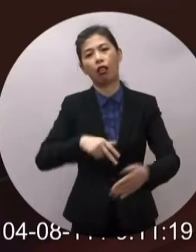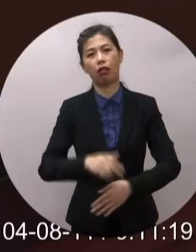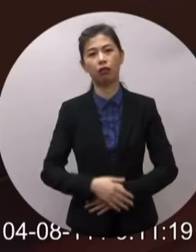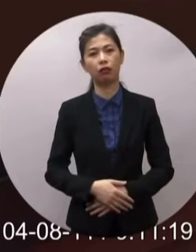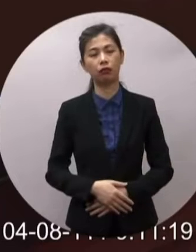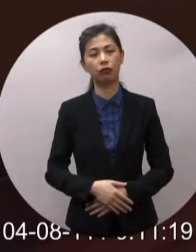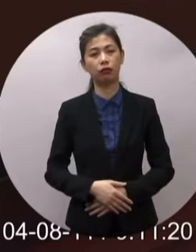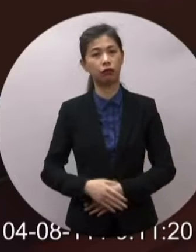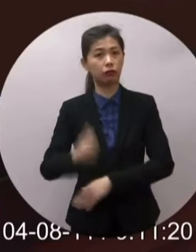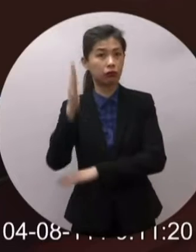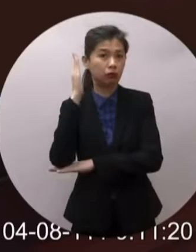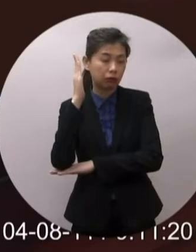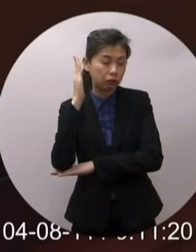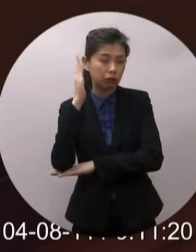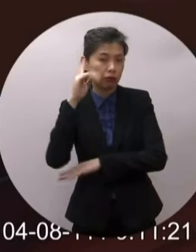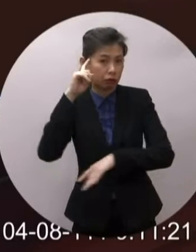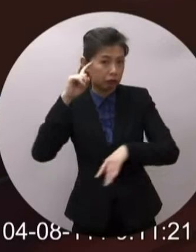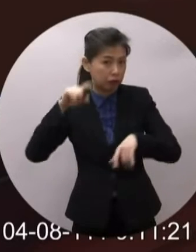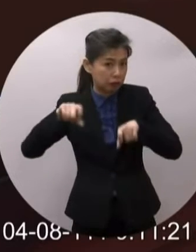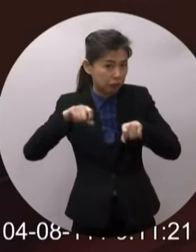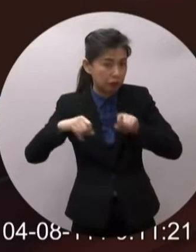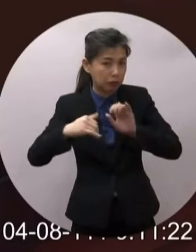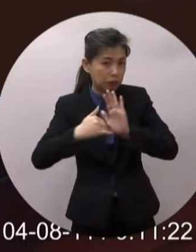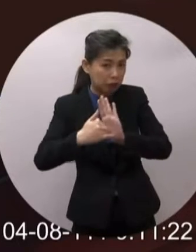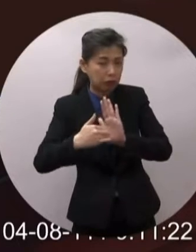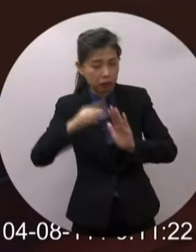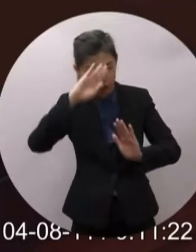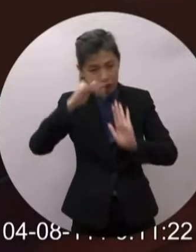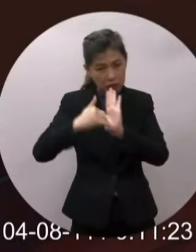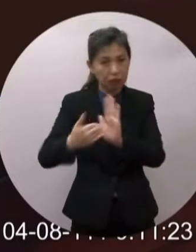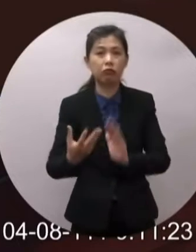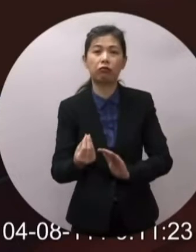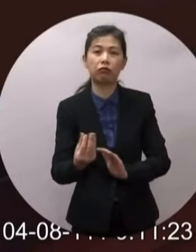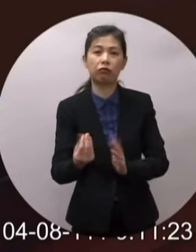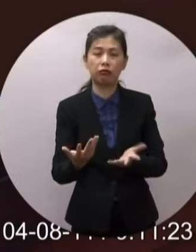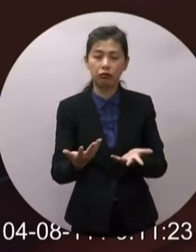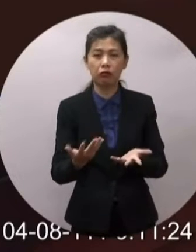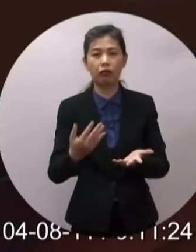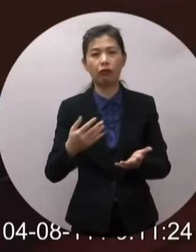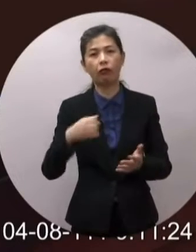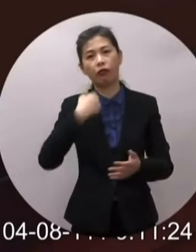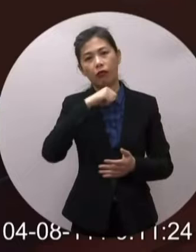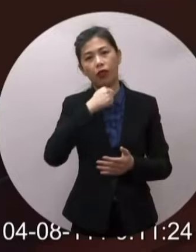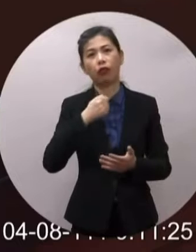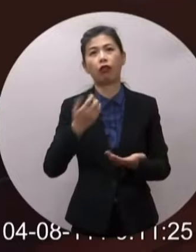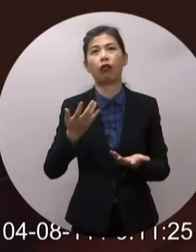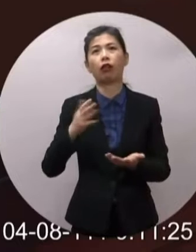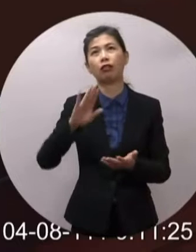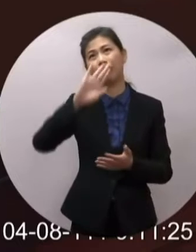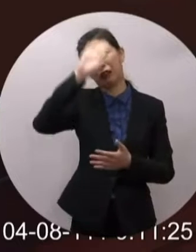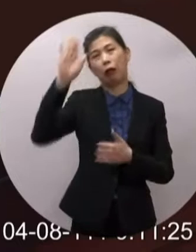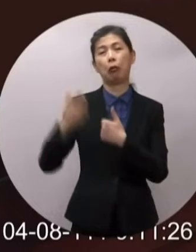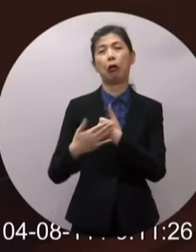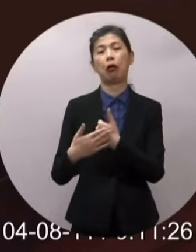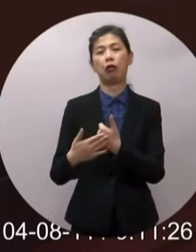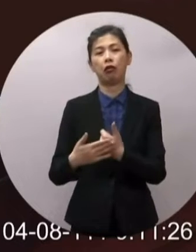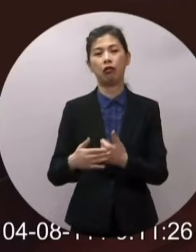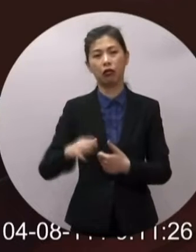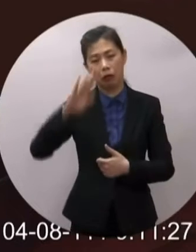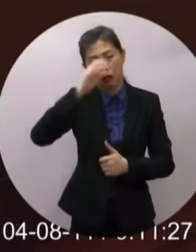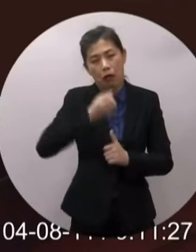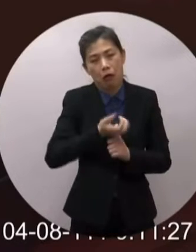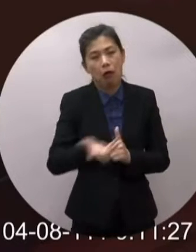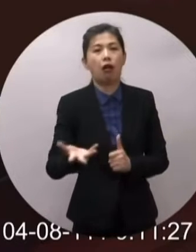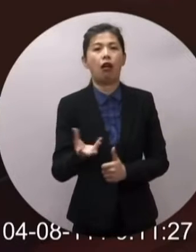说政府没有防疫策略，或是说防疫没有绩效，那么台湾只是老天的垂怜，没有疫情扩